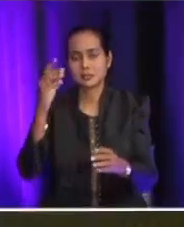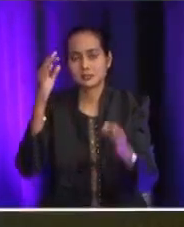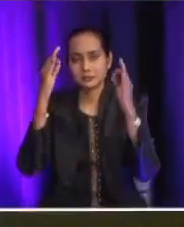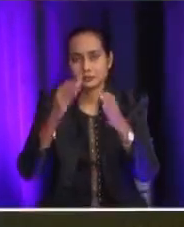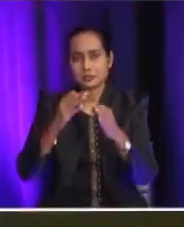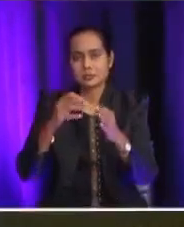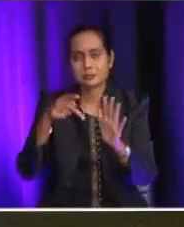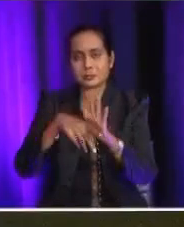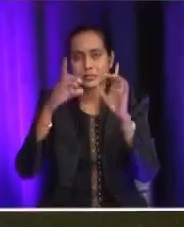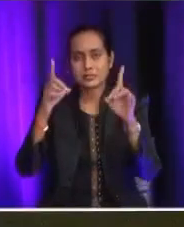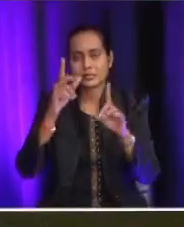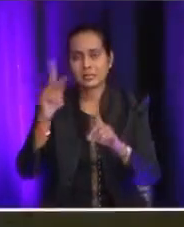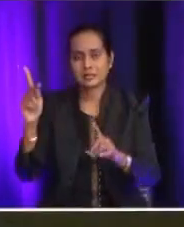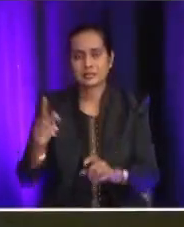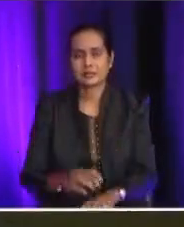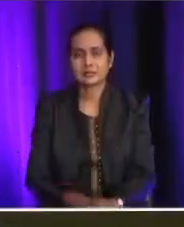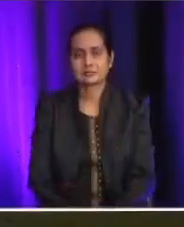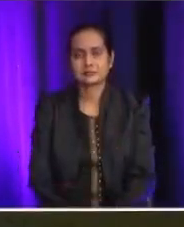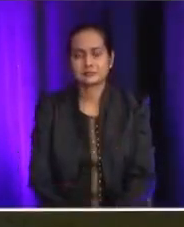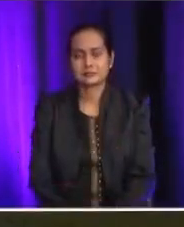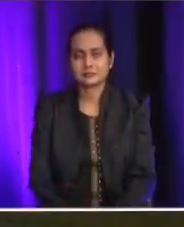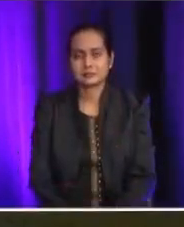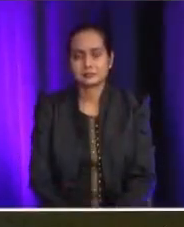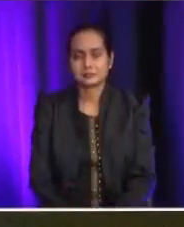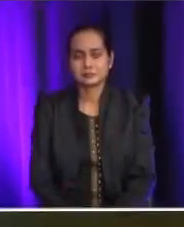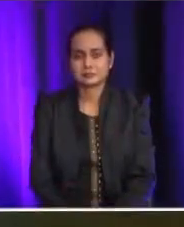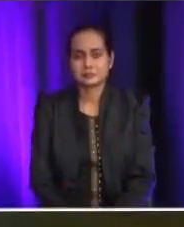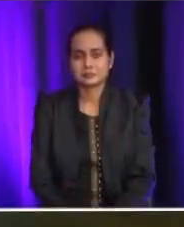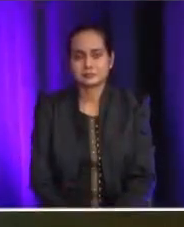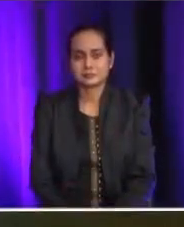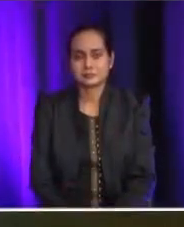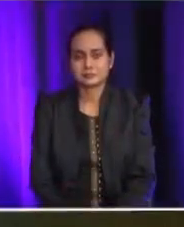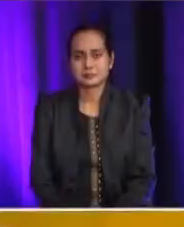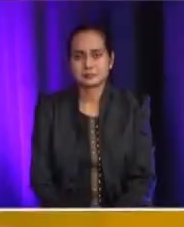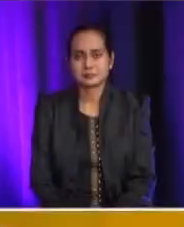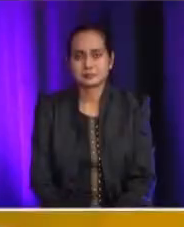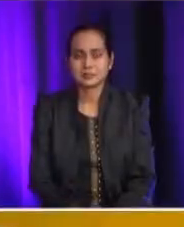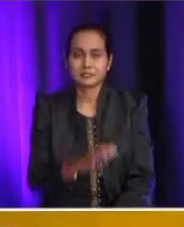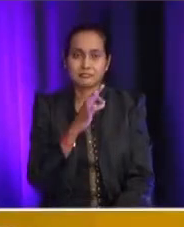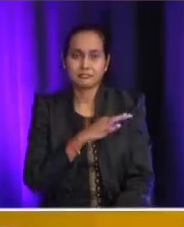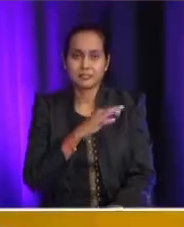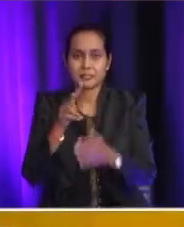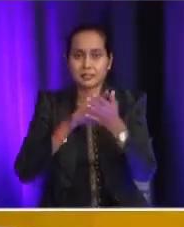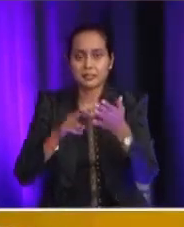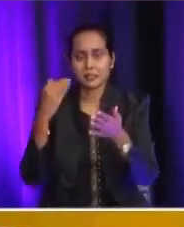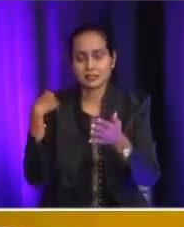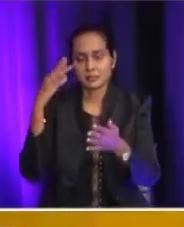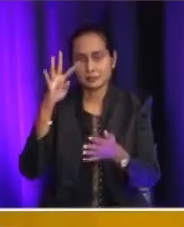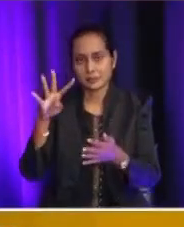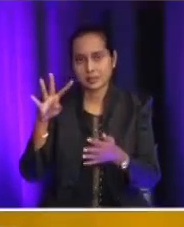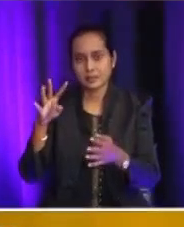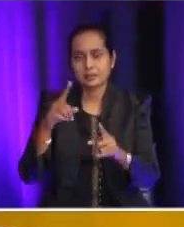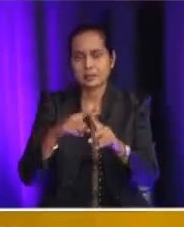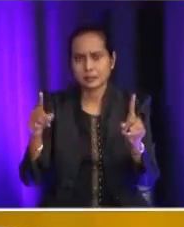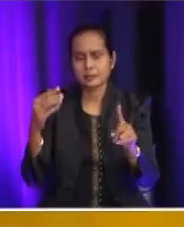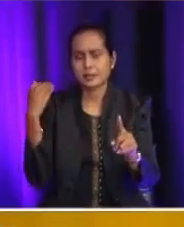dia yang dia ambil olah daripada maklumat tadi. Betul. Jadi faedah membaca tu ada empat sebenarnya. Tetapi ada